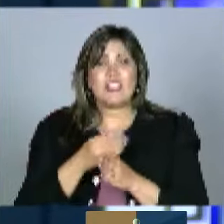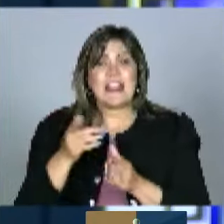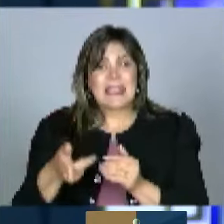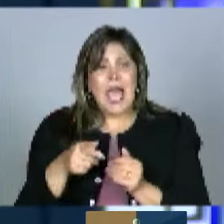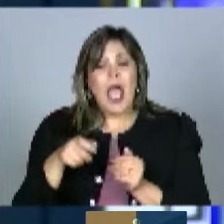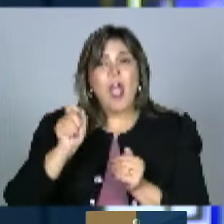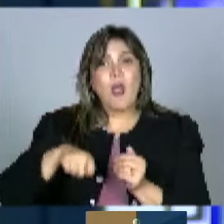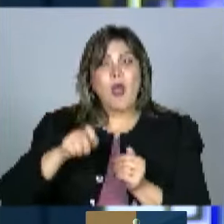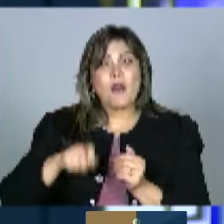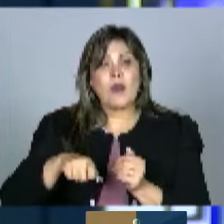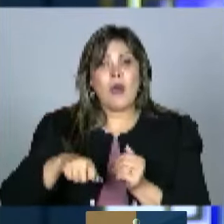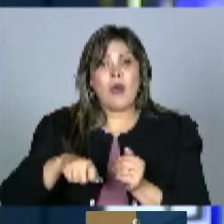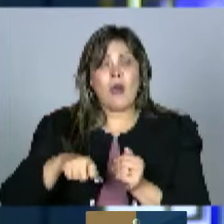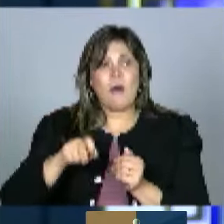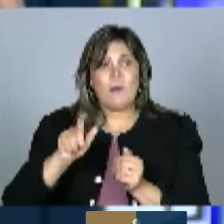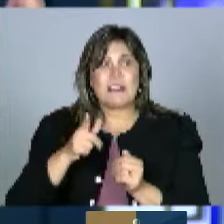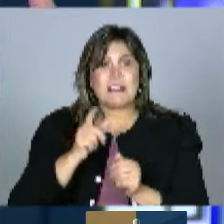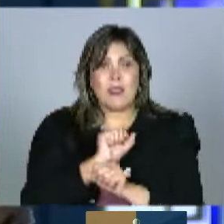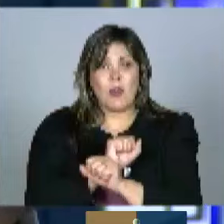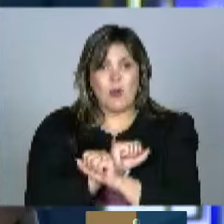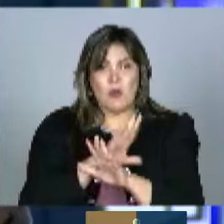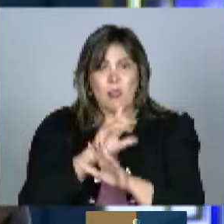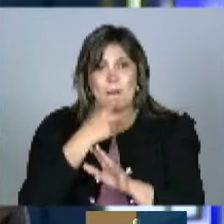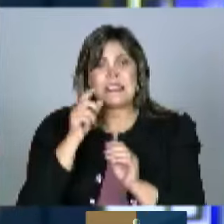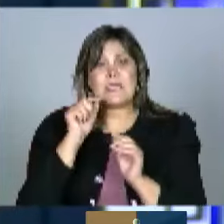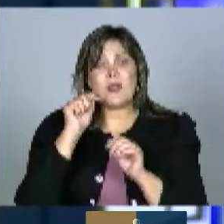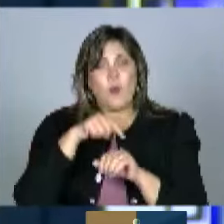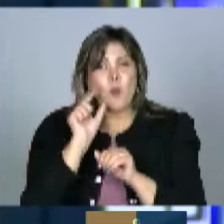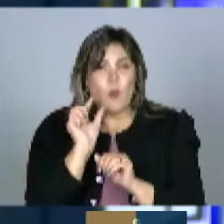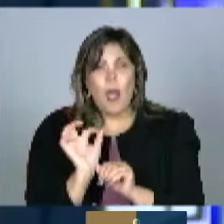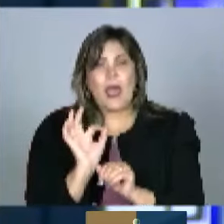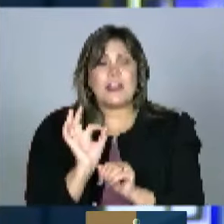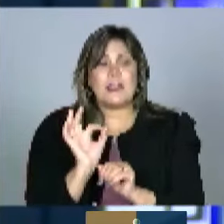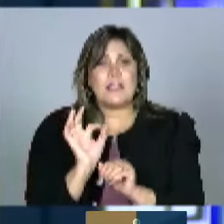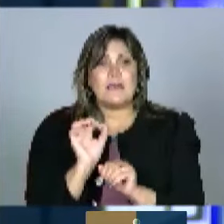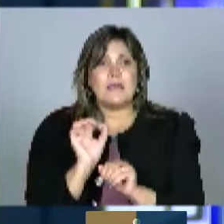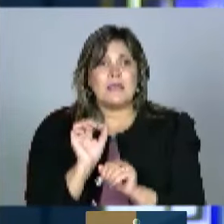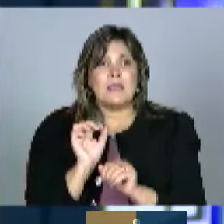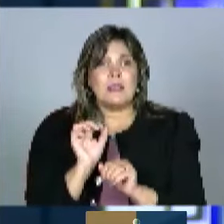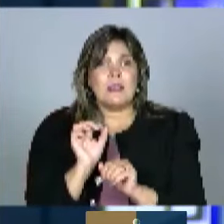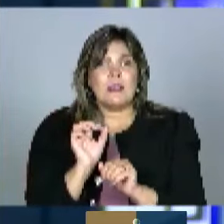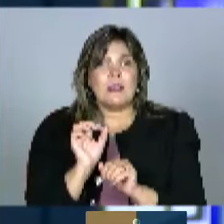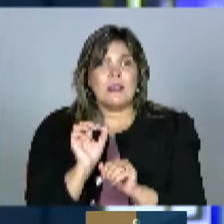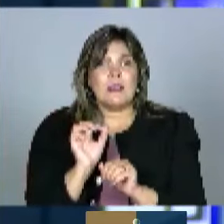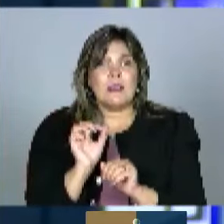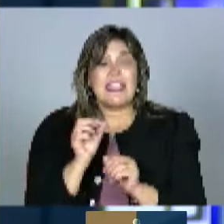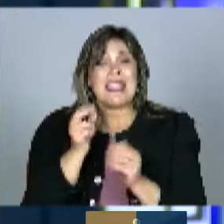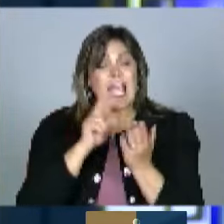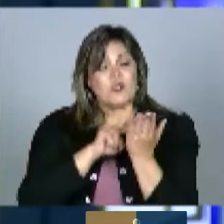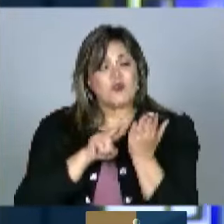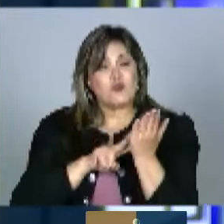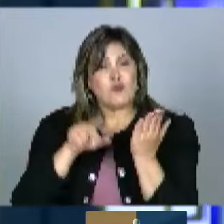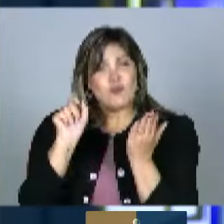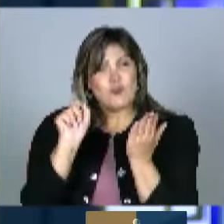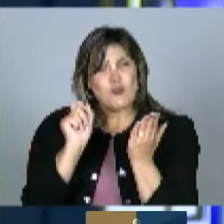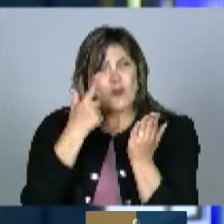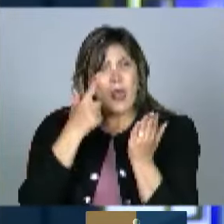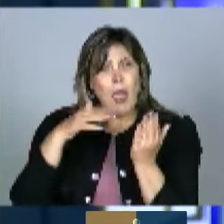ليه حجيته بس مؤقته بصفته يعني لحين نظر الدعوه الاصليه اه لغين